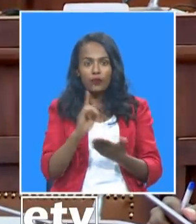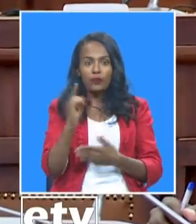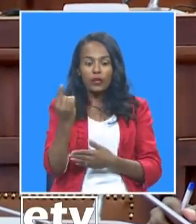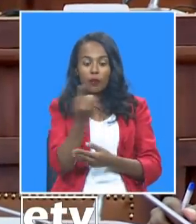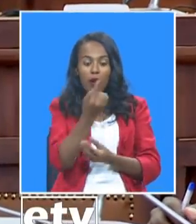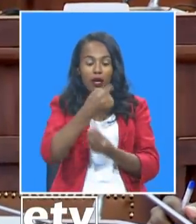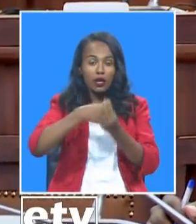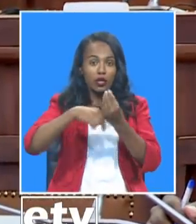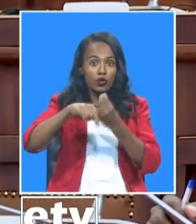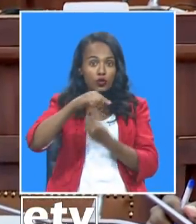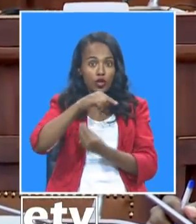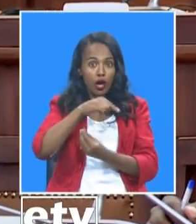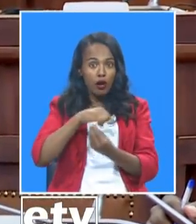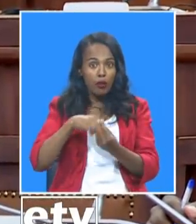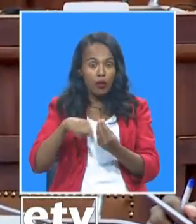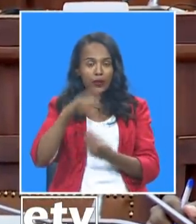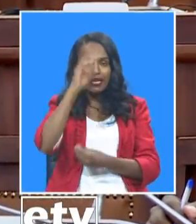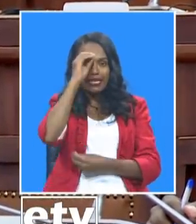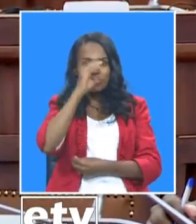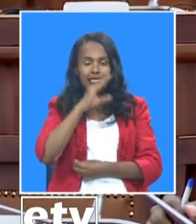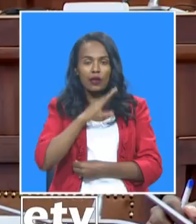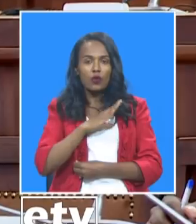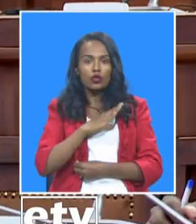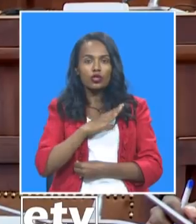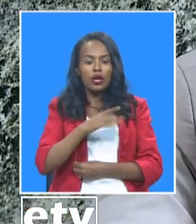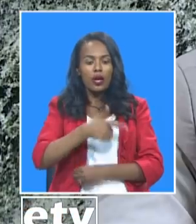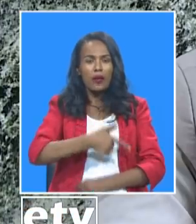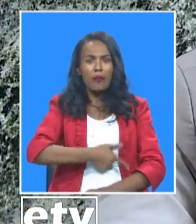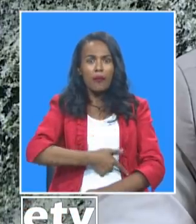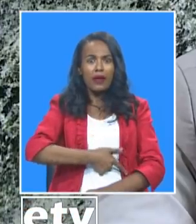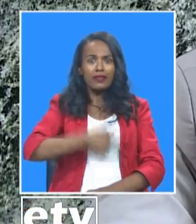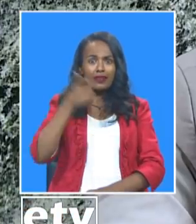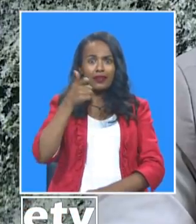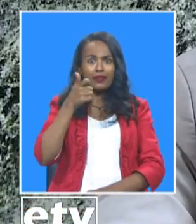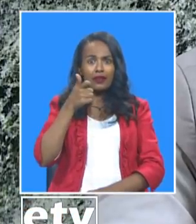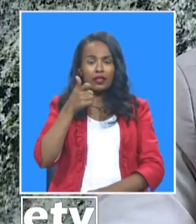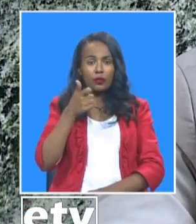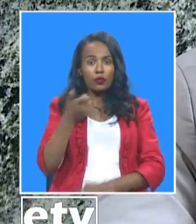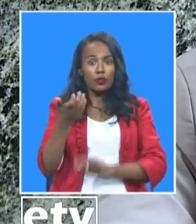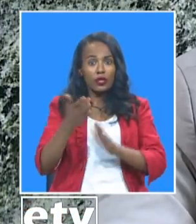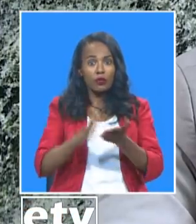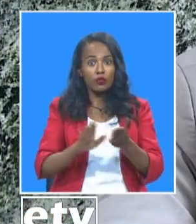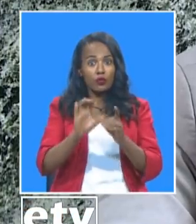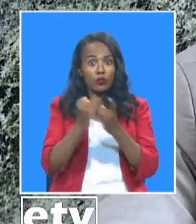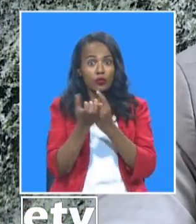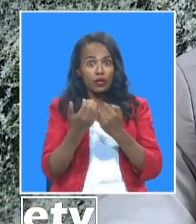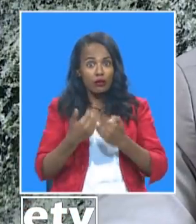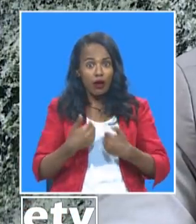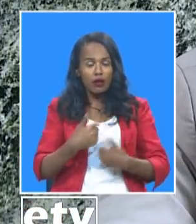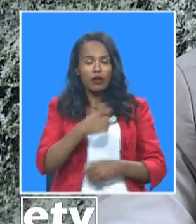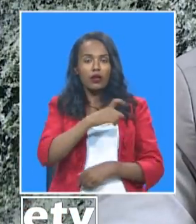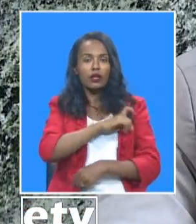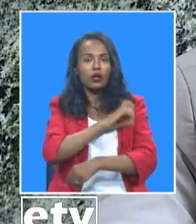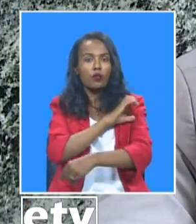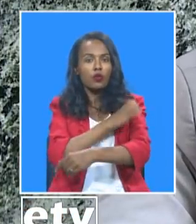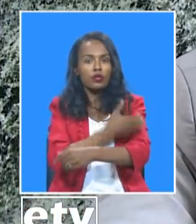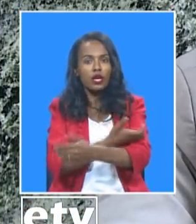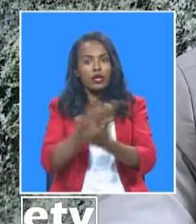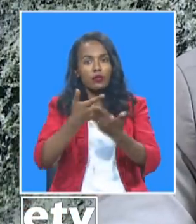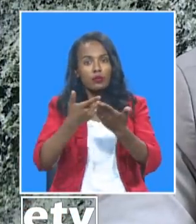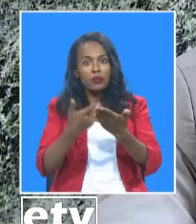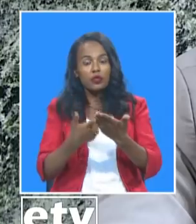በአንዳንድ ክልሎች አካባቢም ሰዎች በጥይት የተመቱበት የሞቱበት ሁኔታ አለ። የፖሊስ ኃይልም